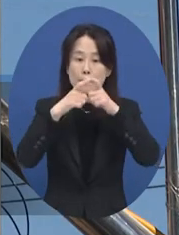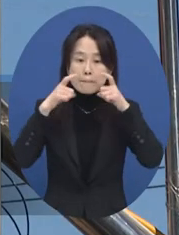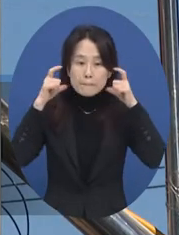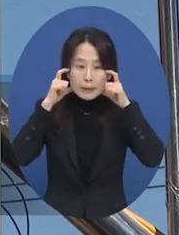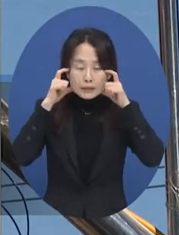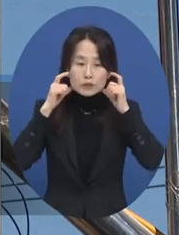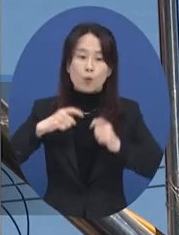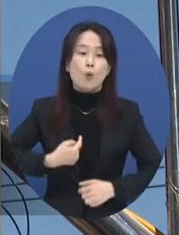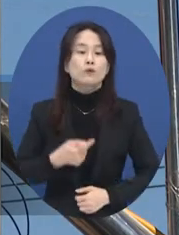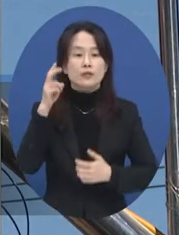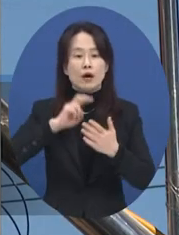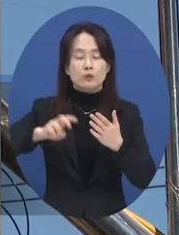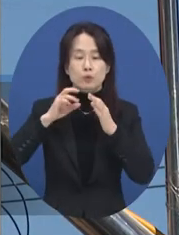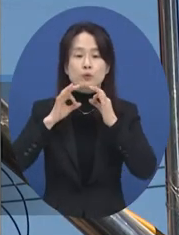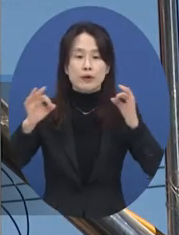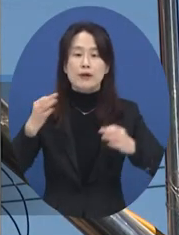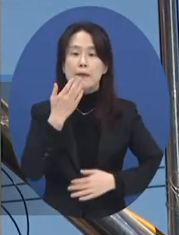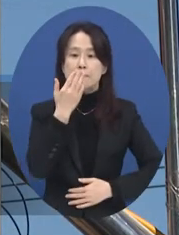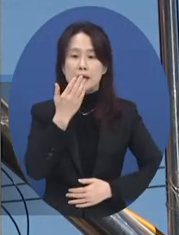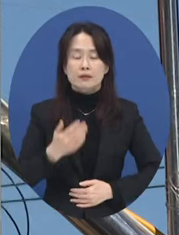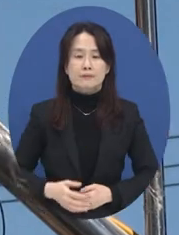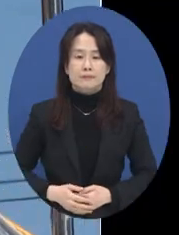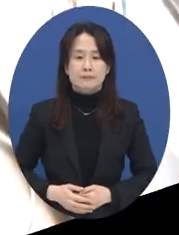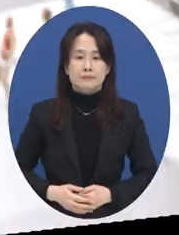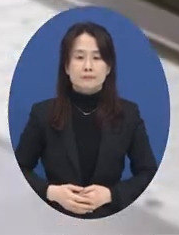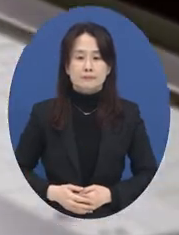착용하고 독창 으로만 가능합니다